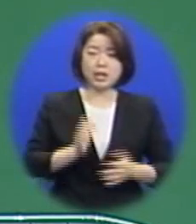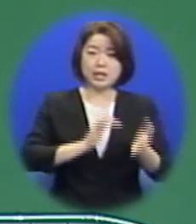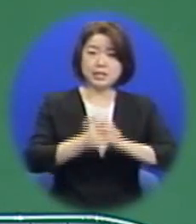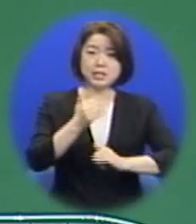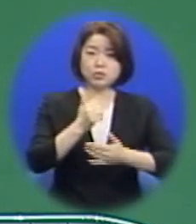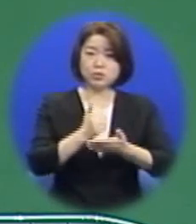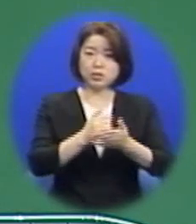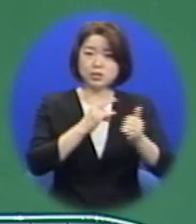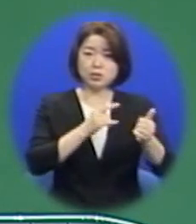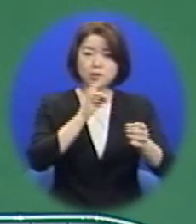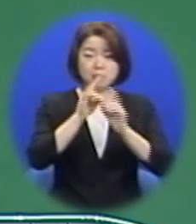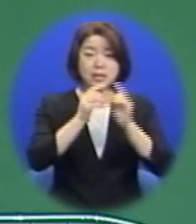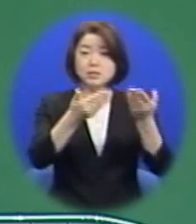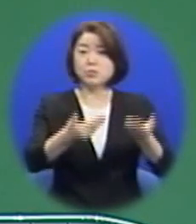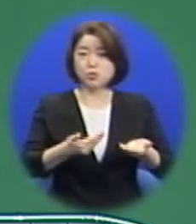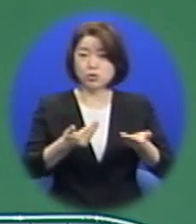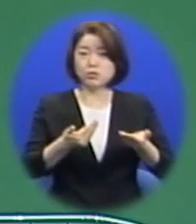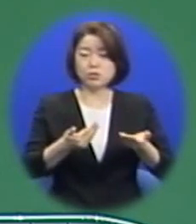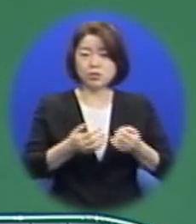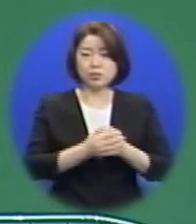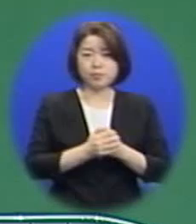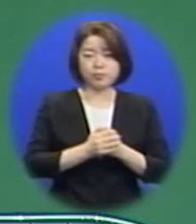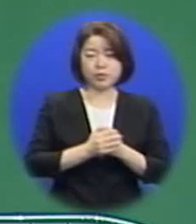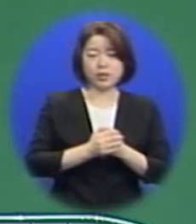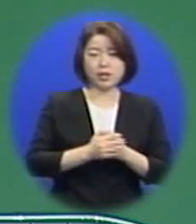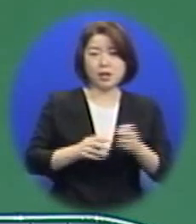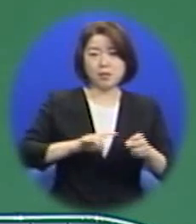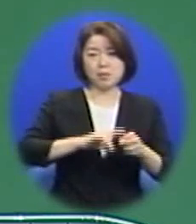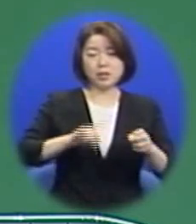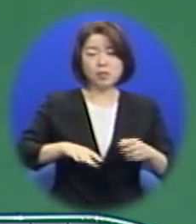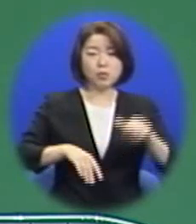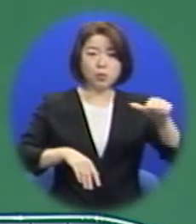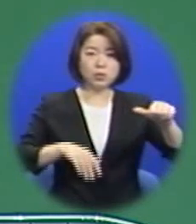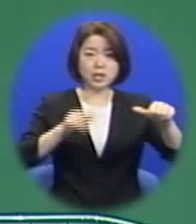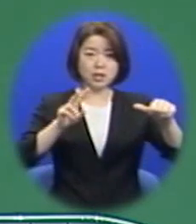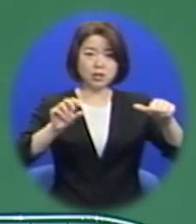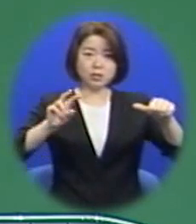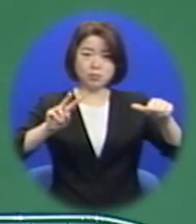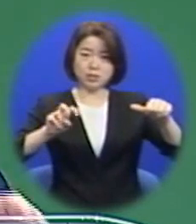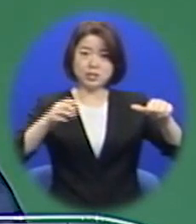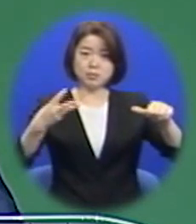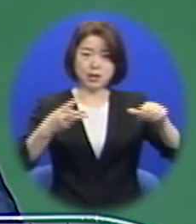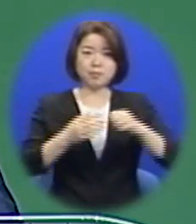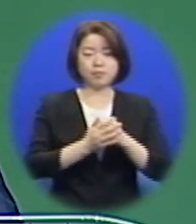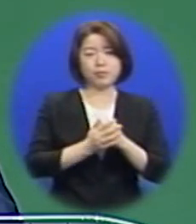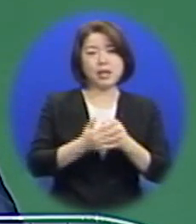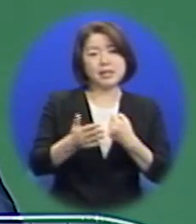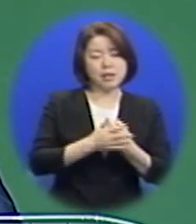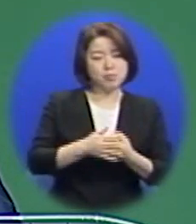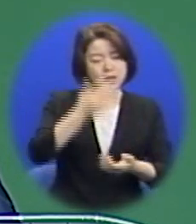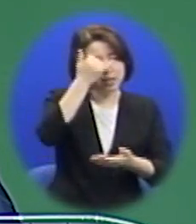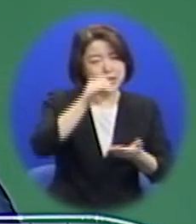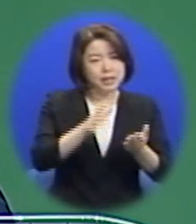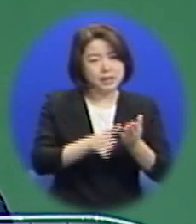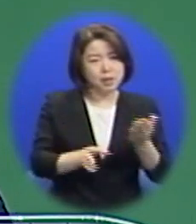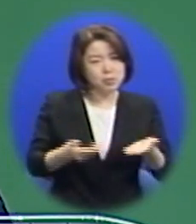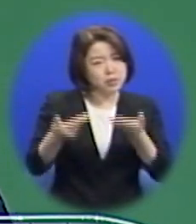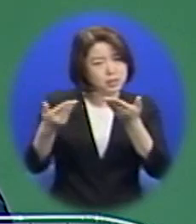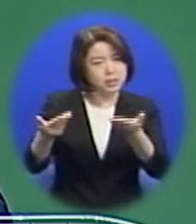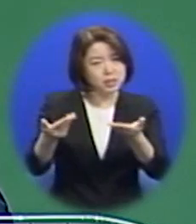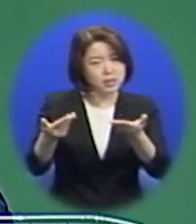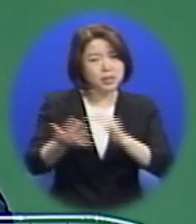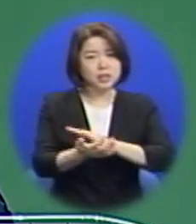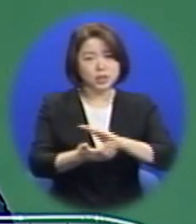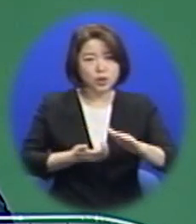예수님께서 말씀하신 겁니다. 마태복음 5장 23절에 그러므로 예물을 제단에 드리려다가 거기서 내